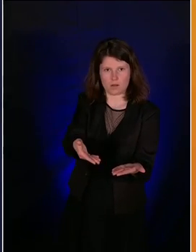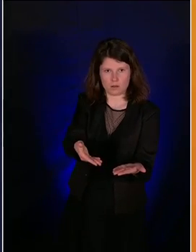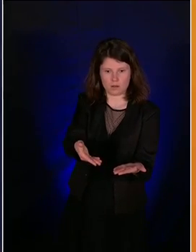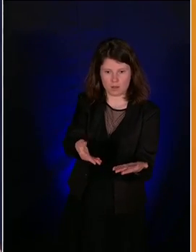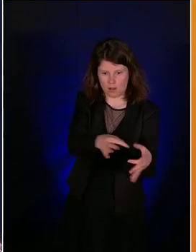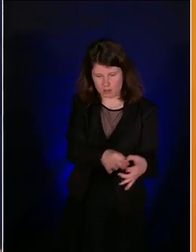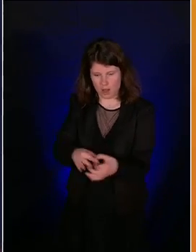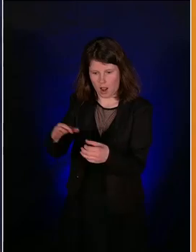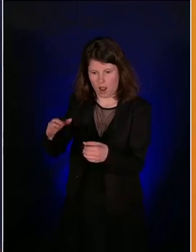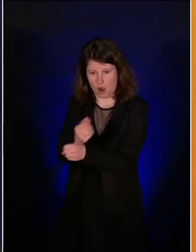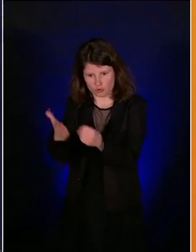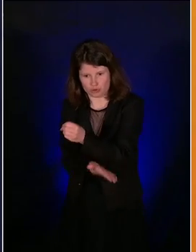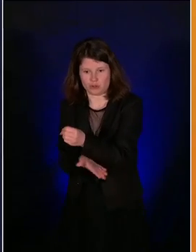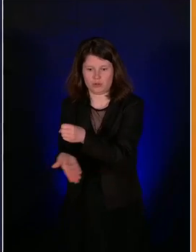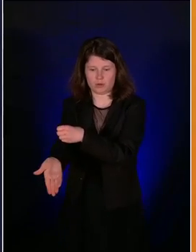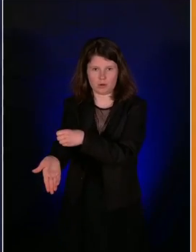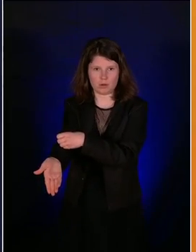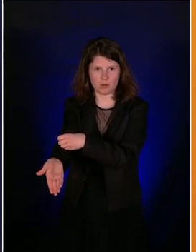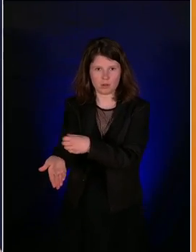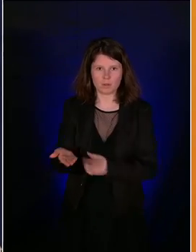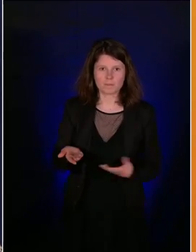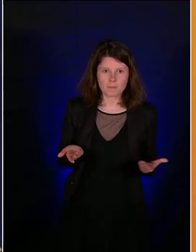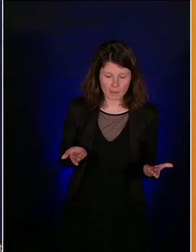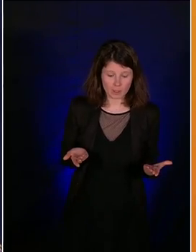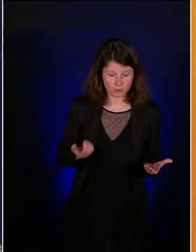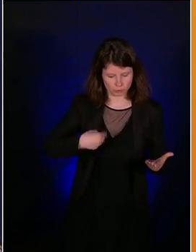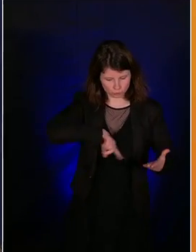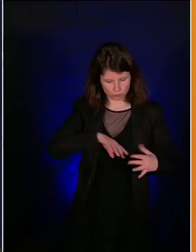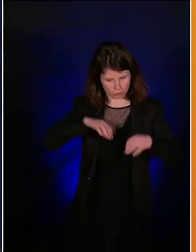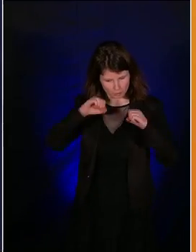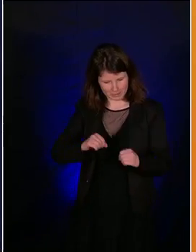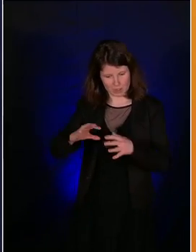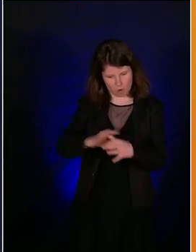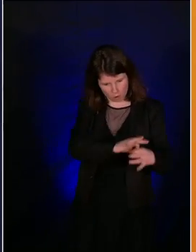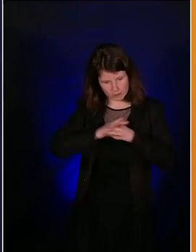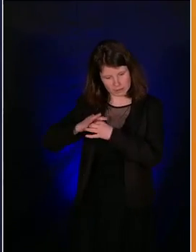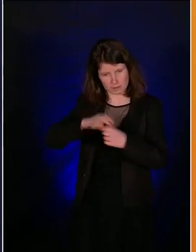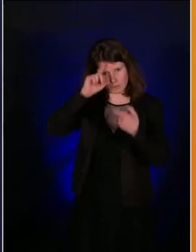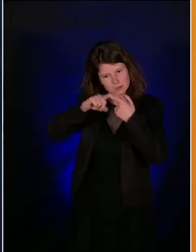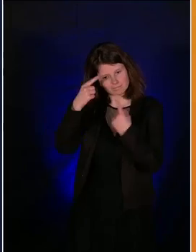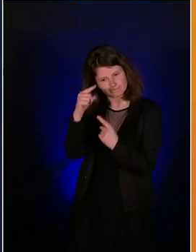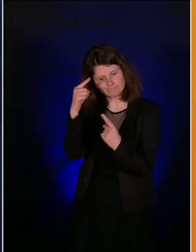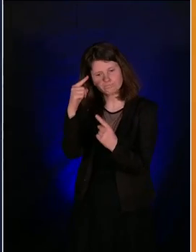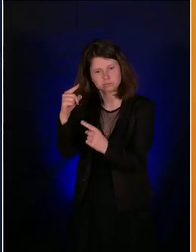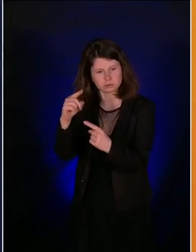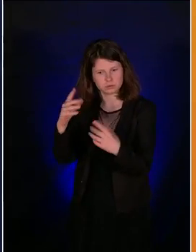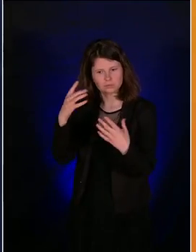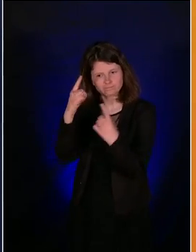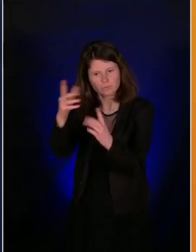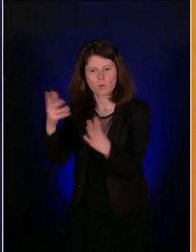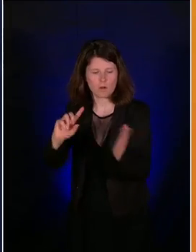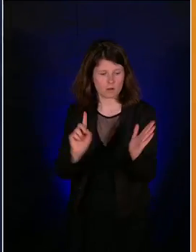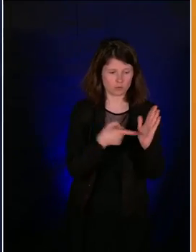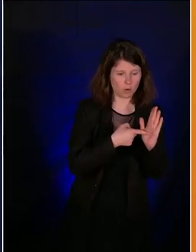enjeu il en va de notre capacité collective à défendre partout sur le territoire les droits et revendications de